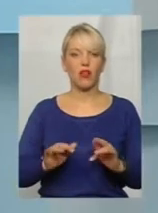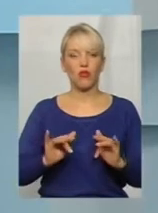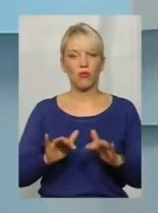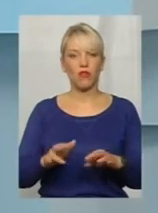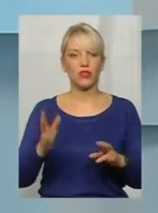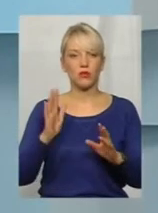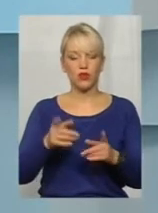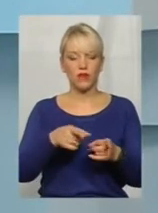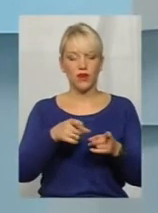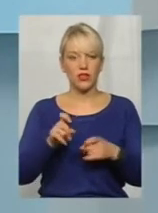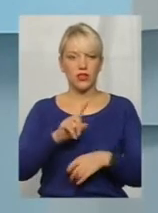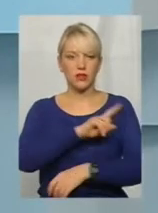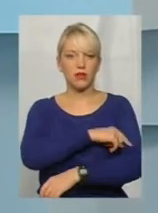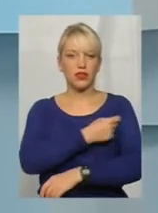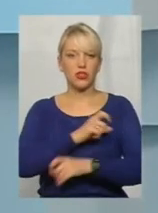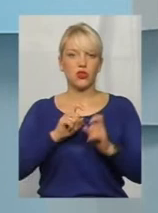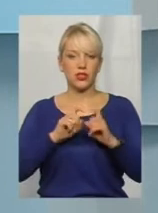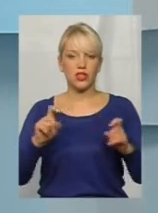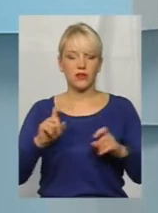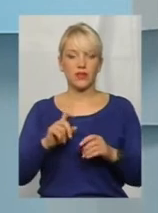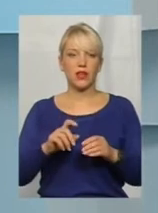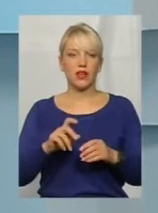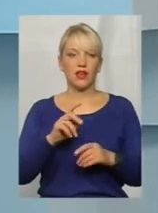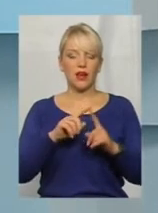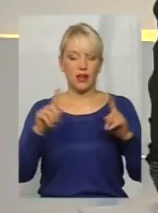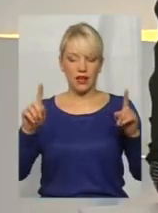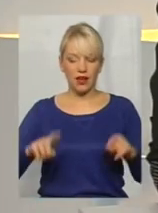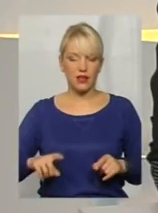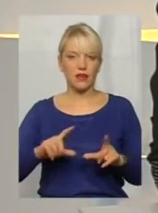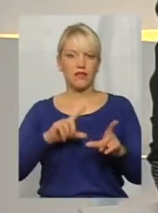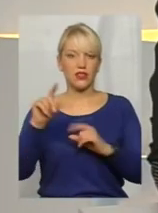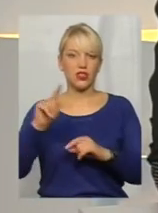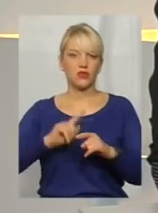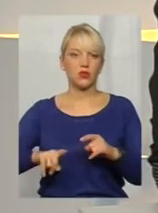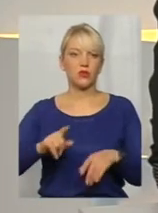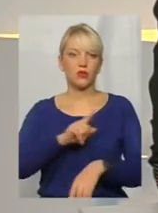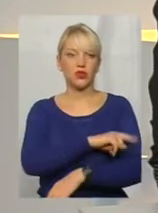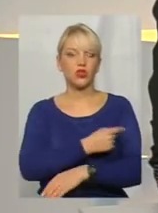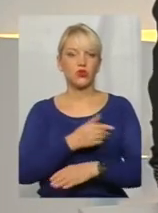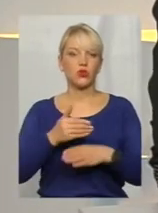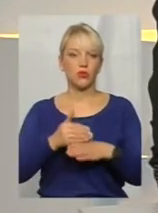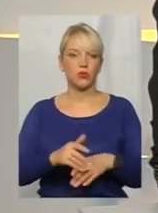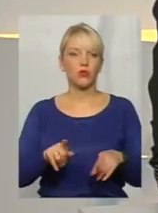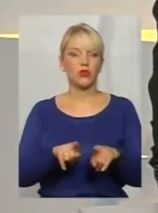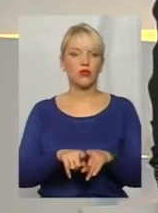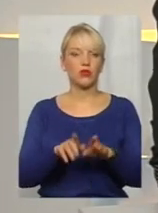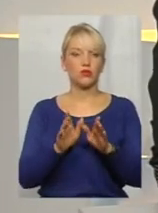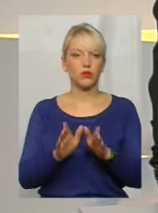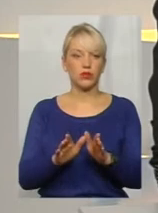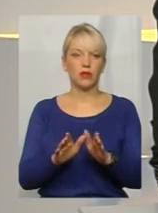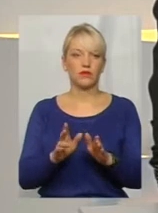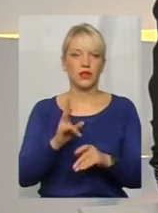буде вилучено з медичного закладу карта виїзду швидкої медичної допомоги. Також буде